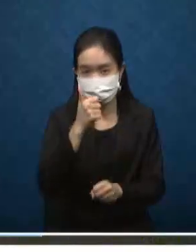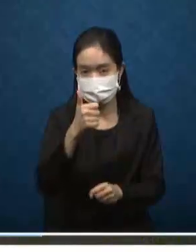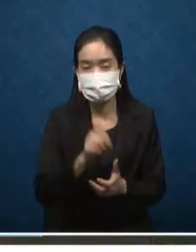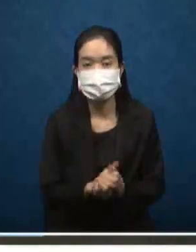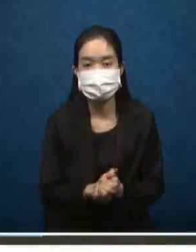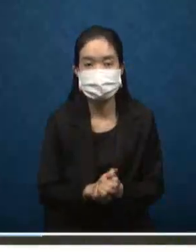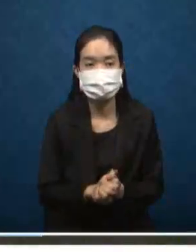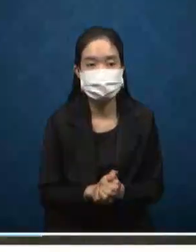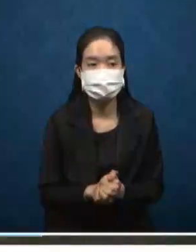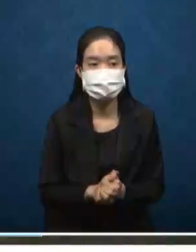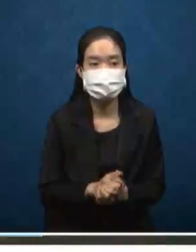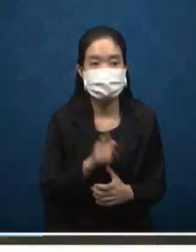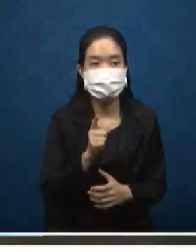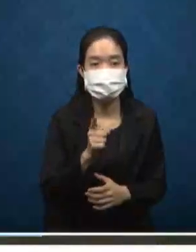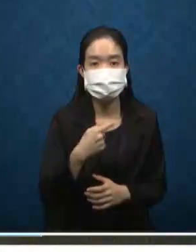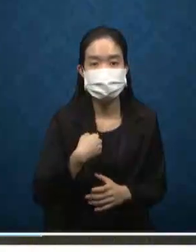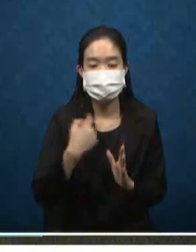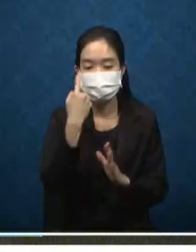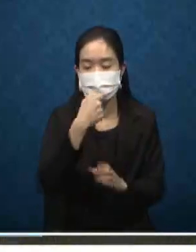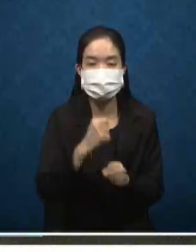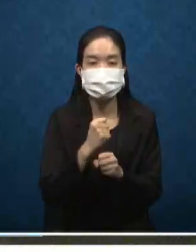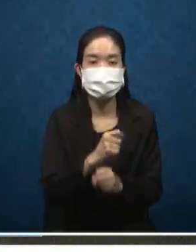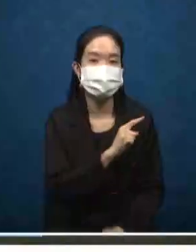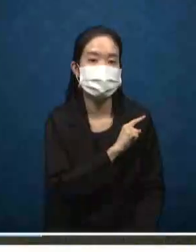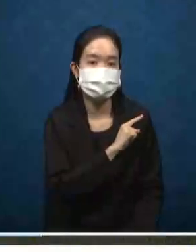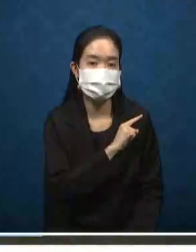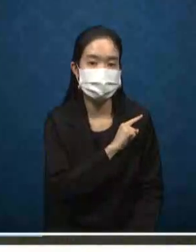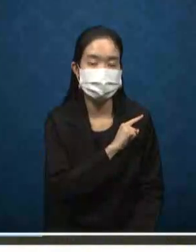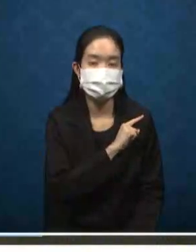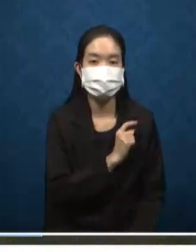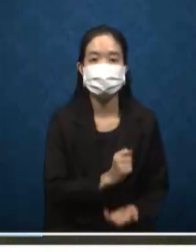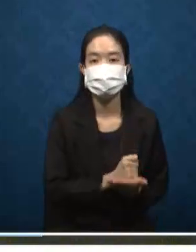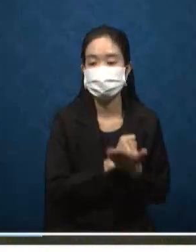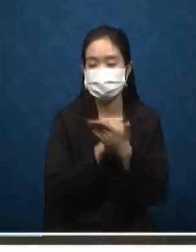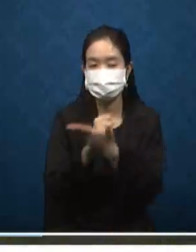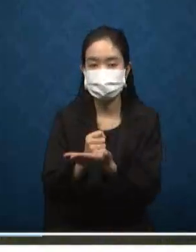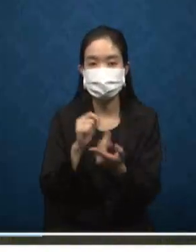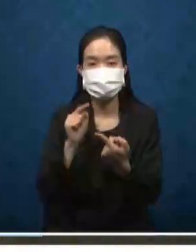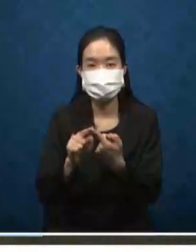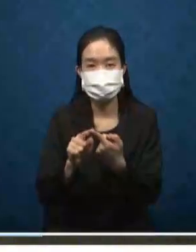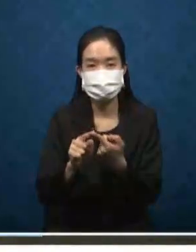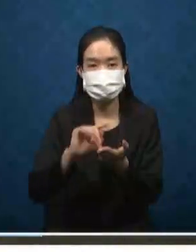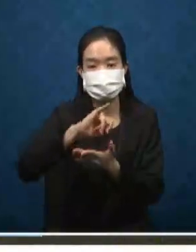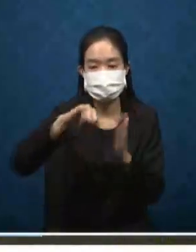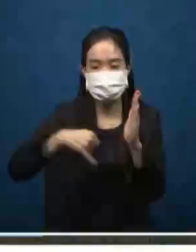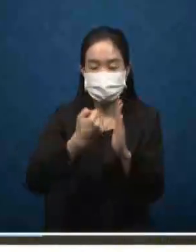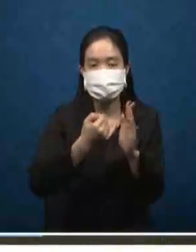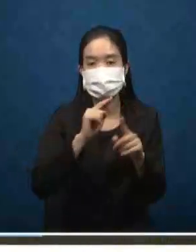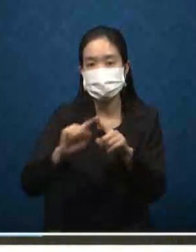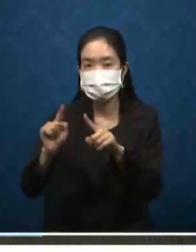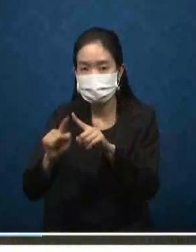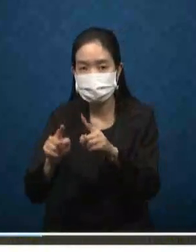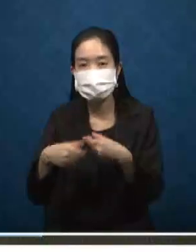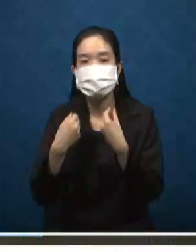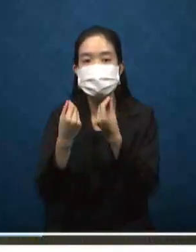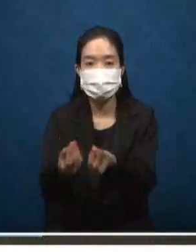ถ่ายโอนอำนาจการบริหารงานบุคคลจากคณะกรรมการศึกษาธิการจังหวัดที่เรียกว่ากสจไปให้